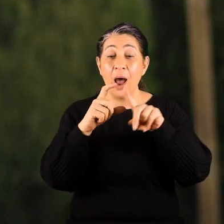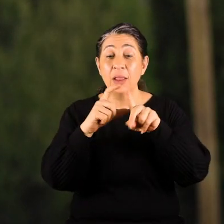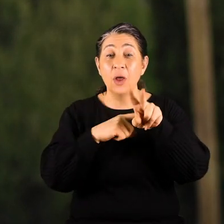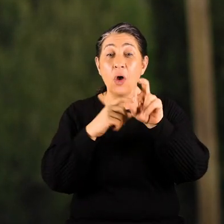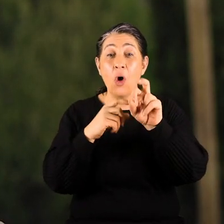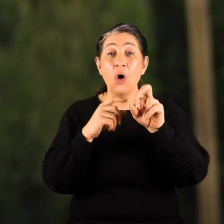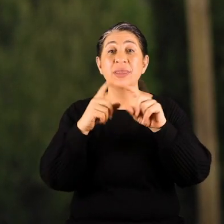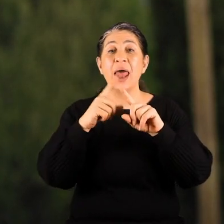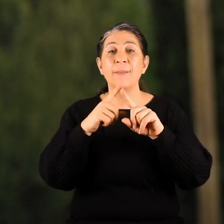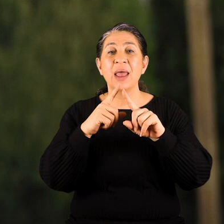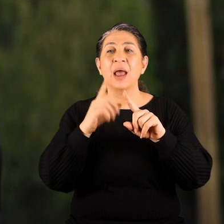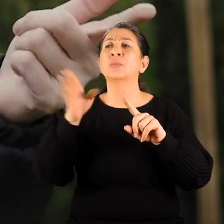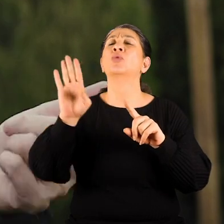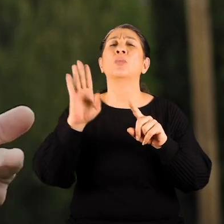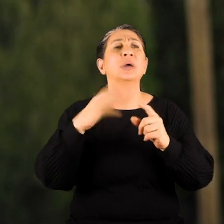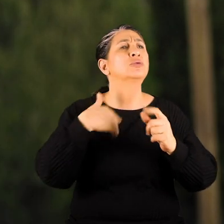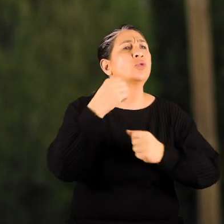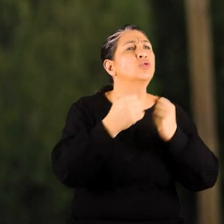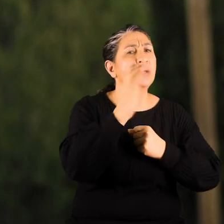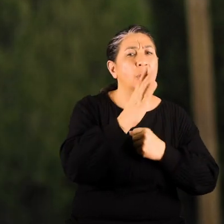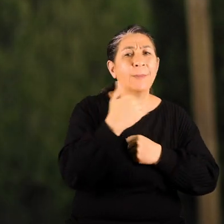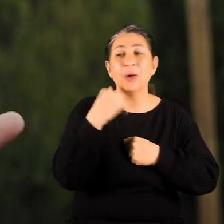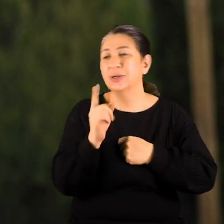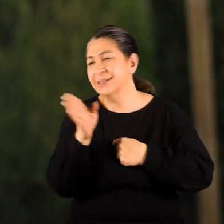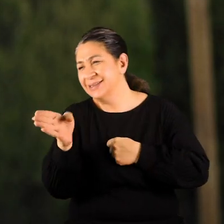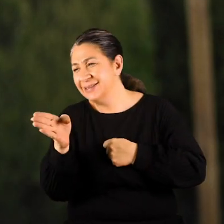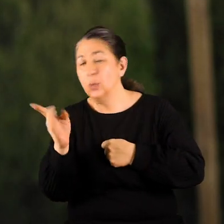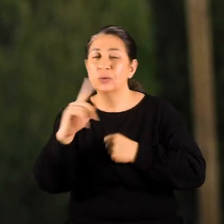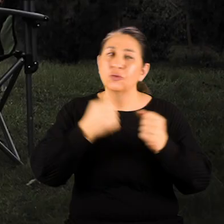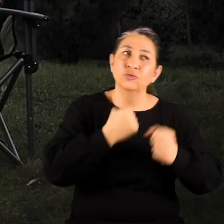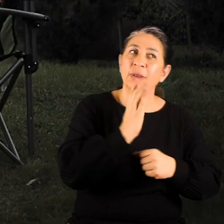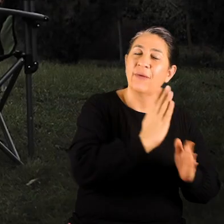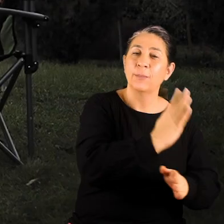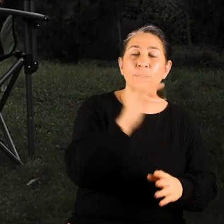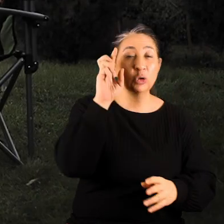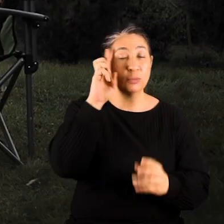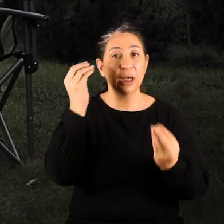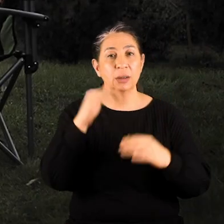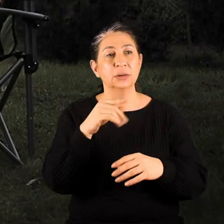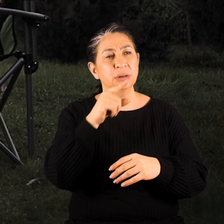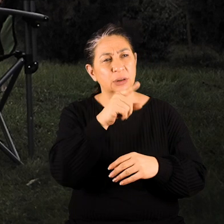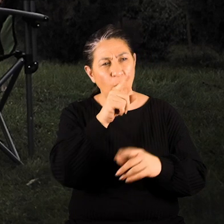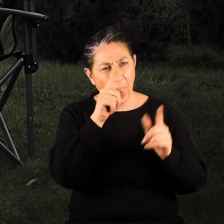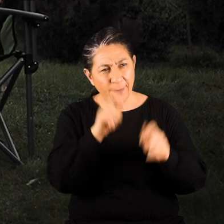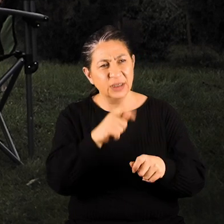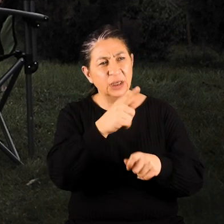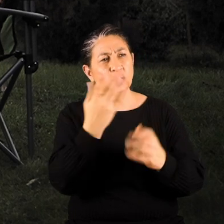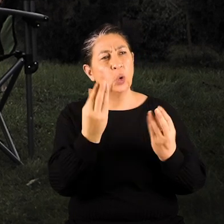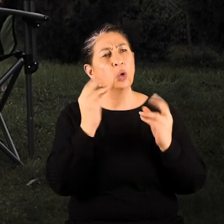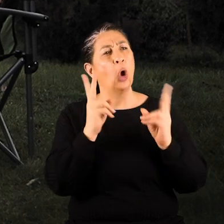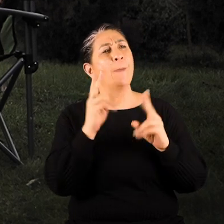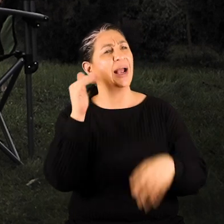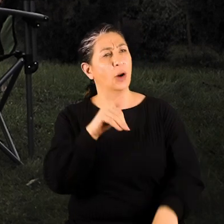zaten koşuya gidiyordum. Koşuyor. Yol üstünde radyoterapiye uğruyordum, psikolojime çok iyi geldi. O da dedi ki, Müge dedi, senin bu yaptığın dedi sana çok